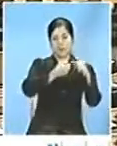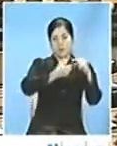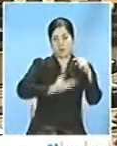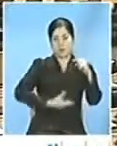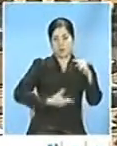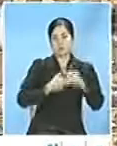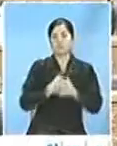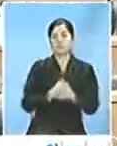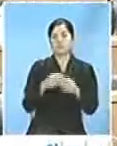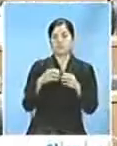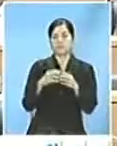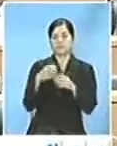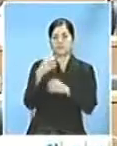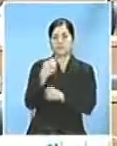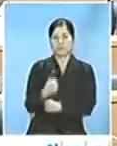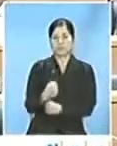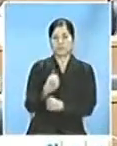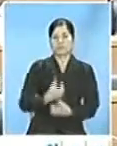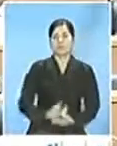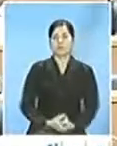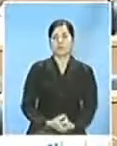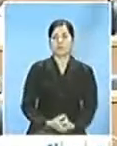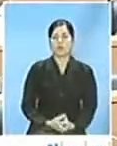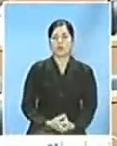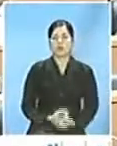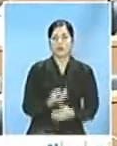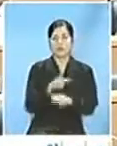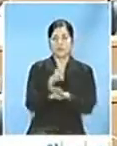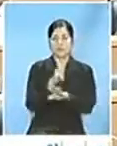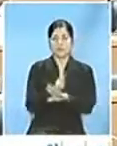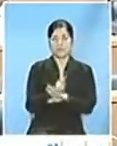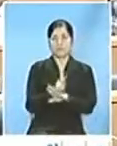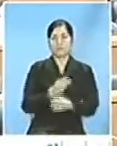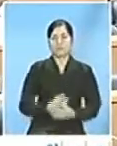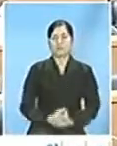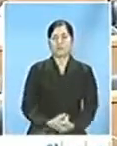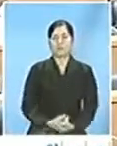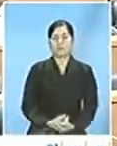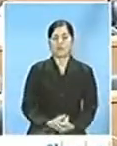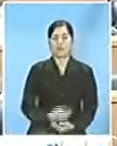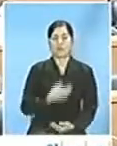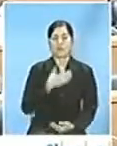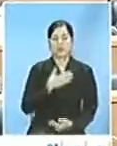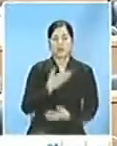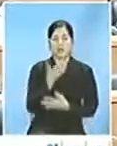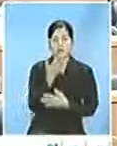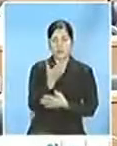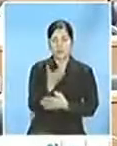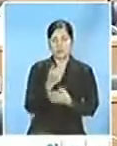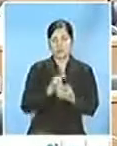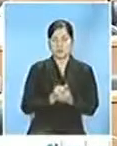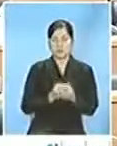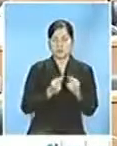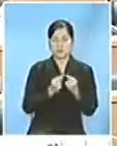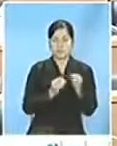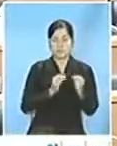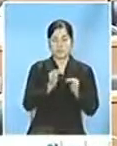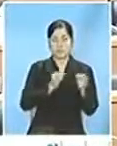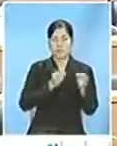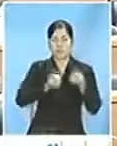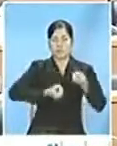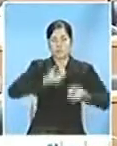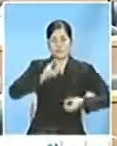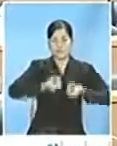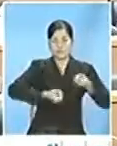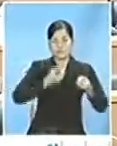ชื่อพรรคประชาธิปัตย์ท่านประธานครับผมขอแสดงความคิดเห็